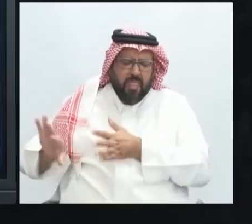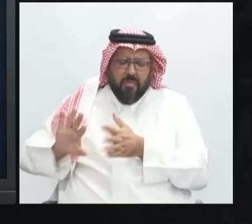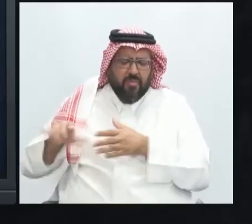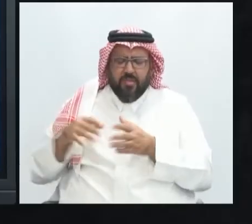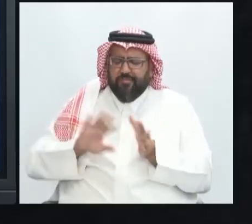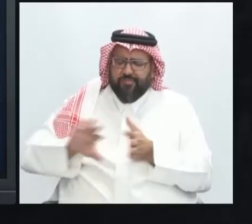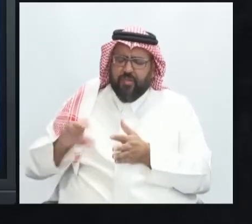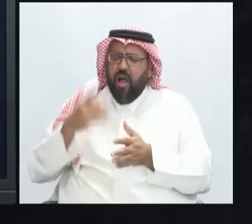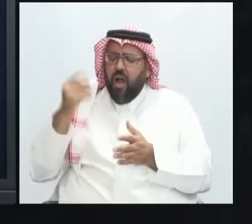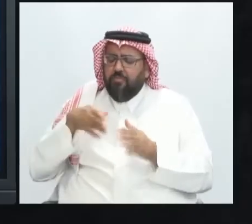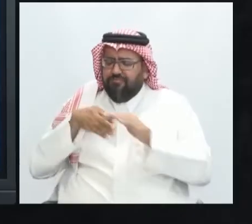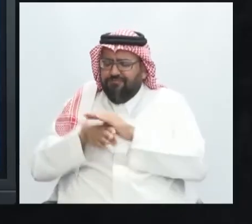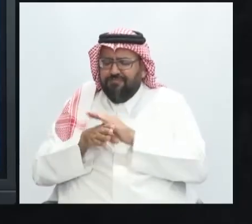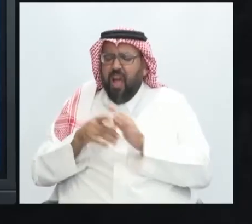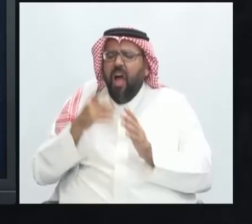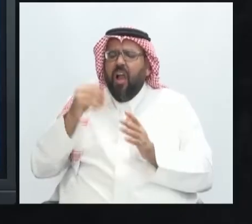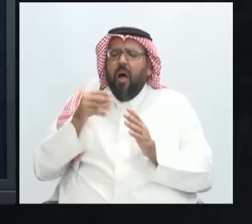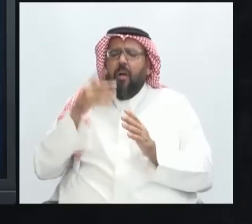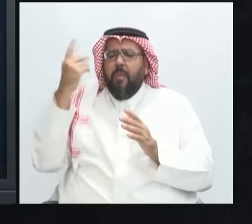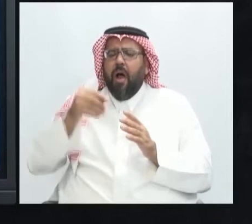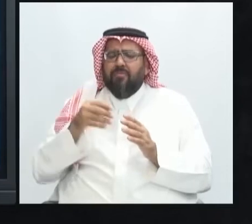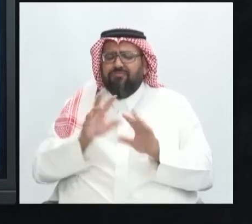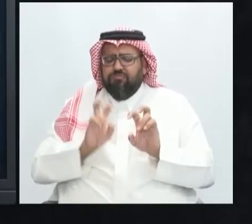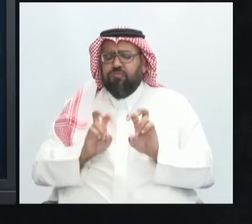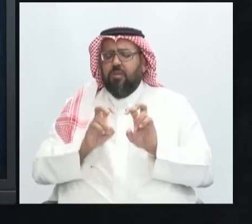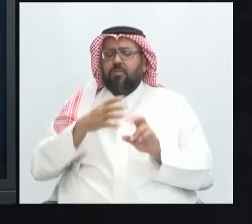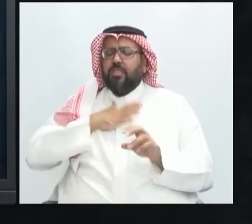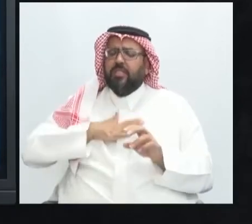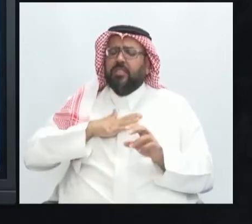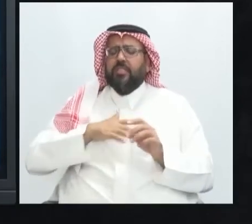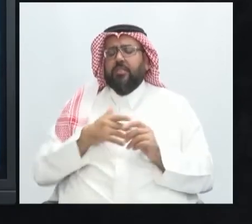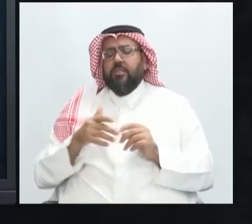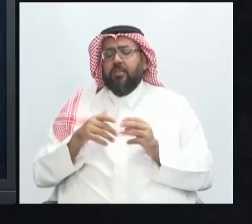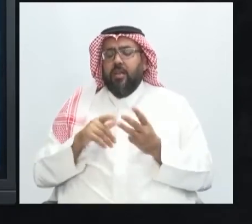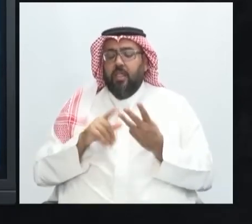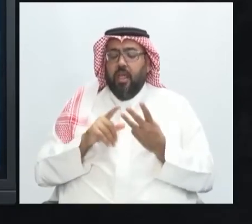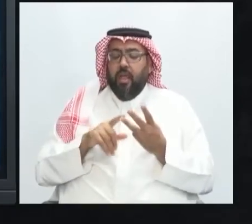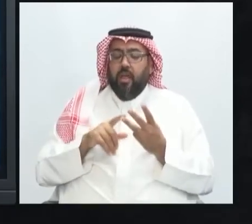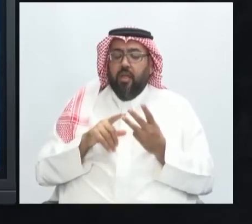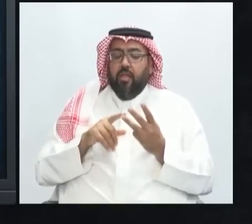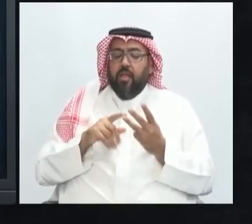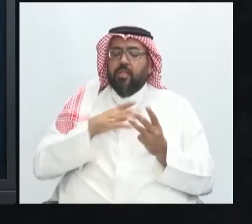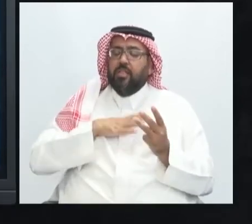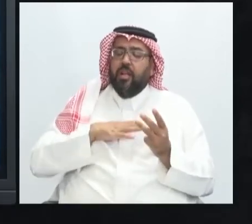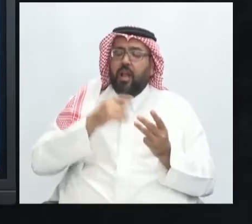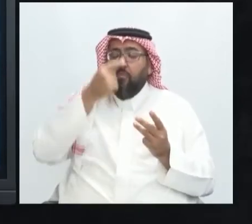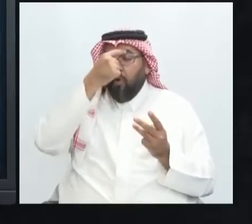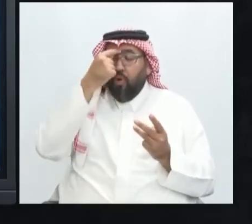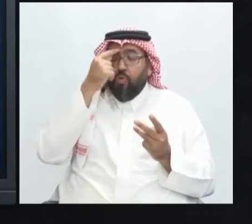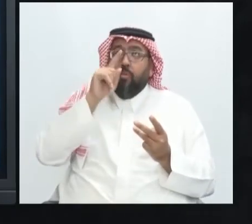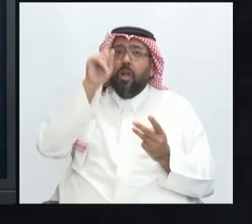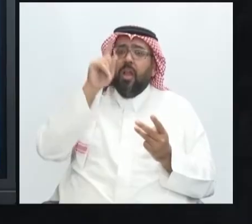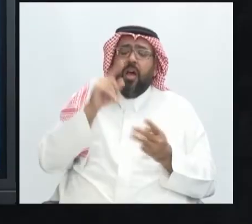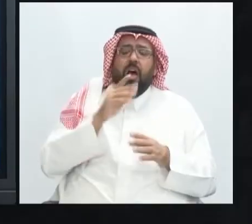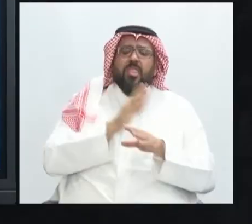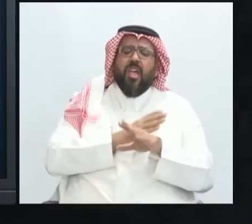ونتجنب كل المحرمات والمعاصي ممتاز طيب الثالث صبر على اقدار